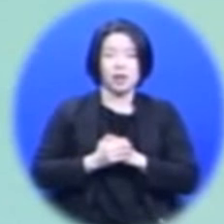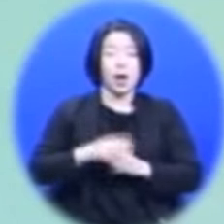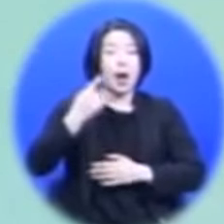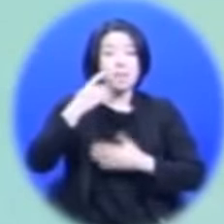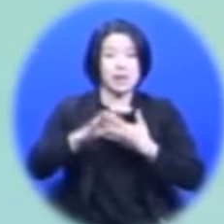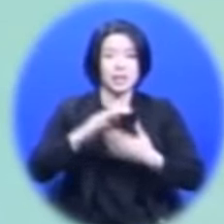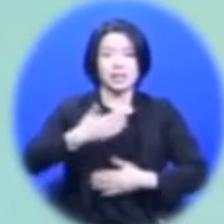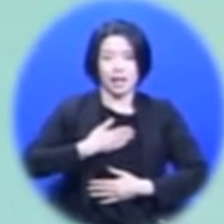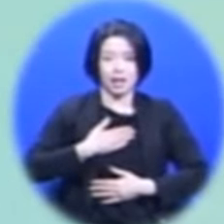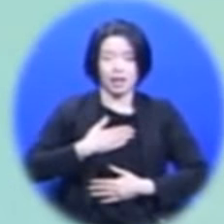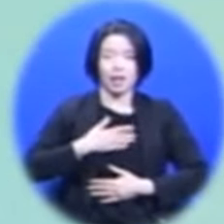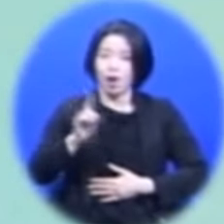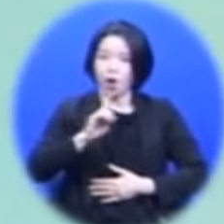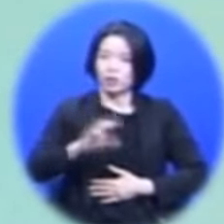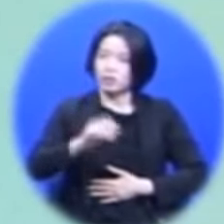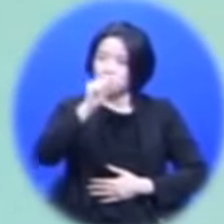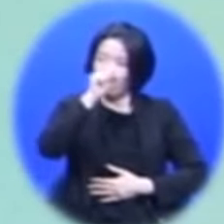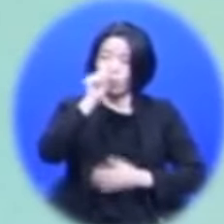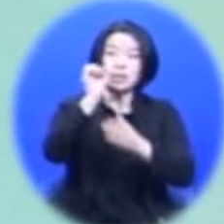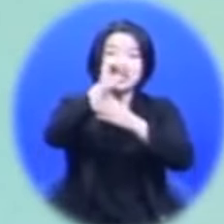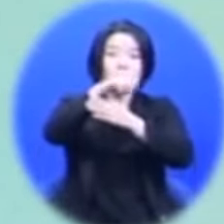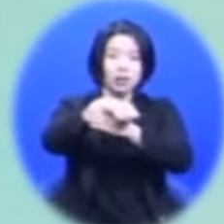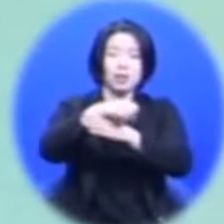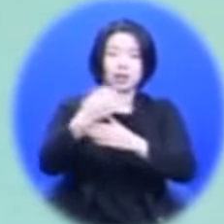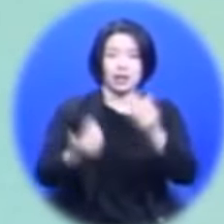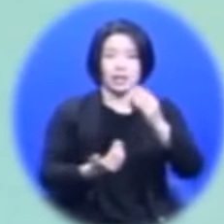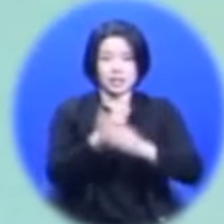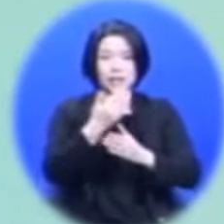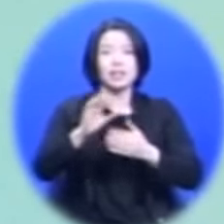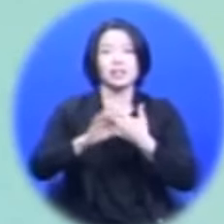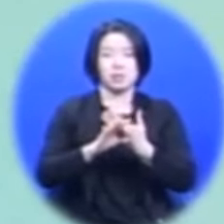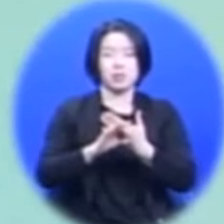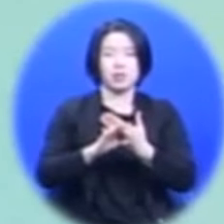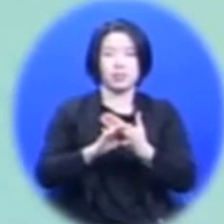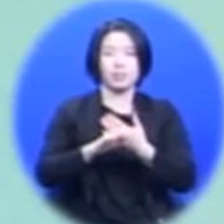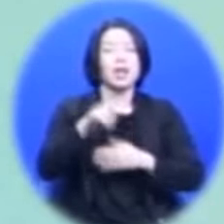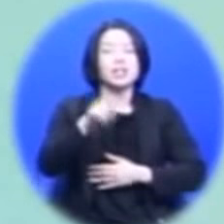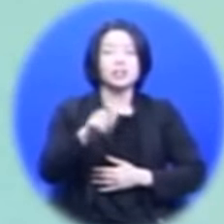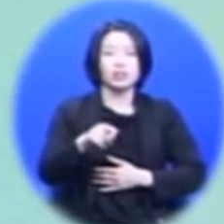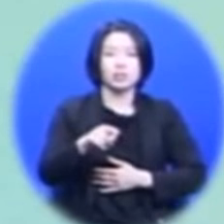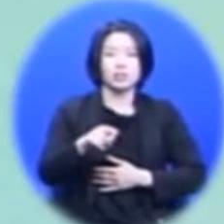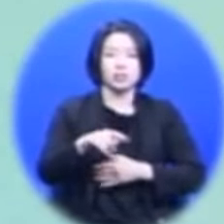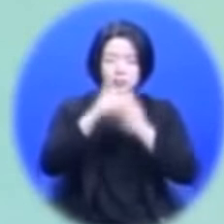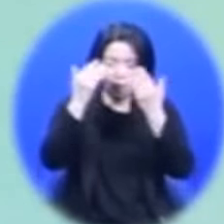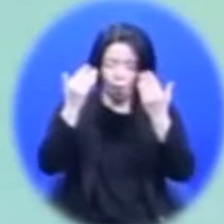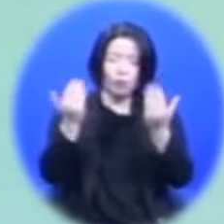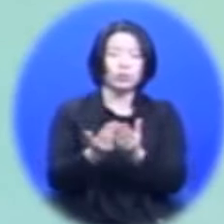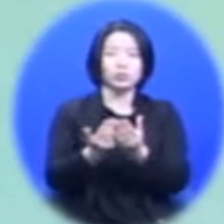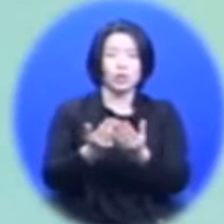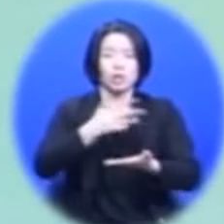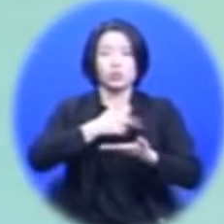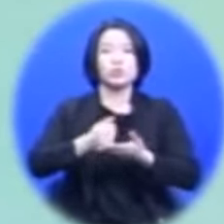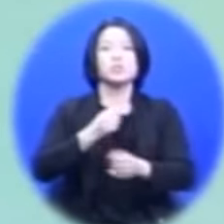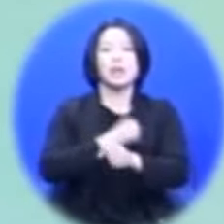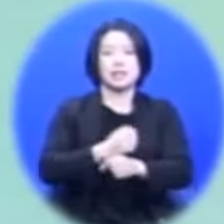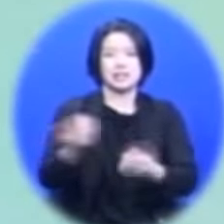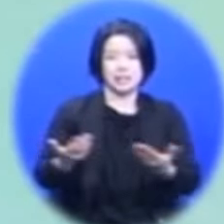만약에 내게 어떤 선한 열매가 나온다면 그것은 전적으로 주님이 하신